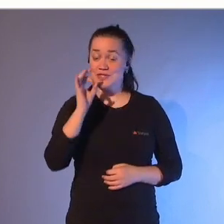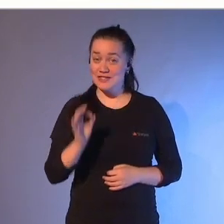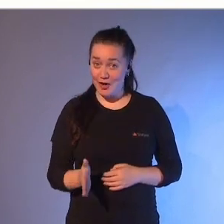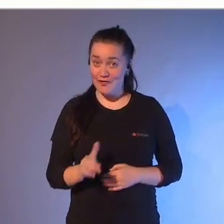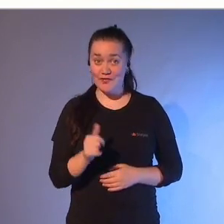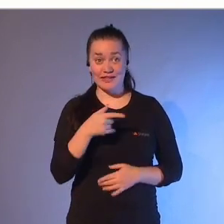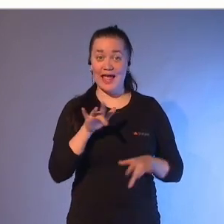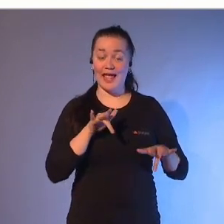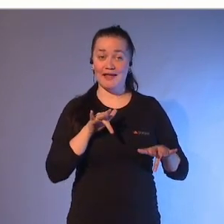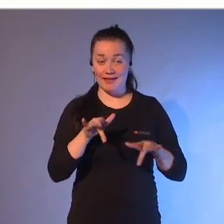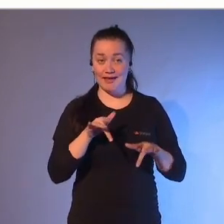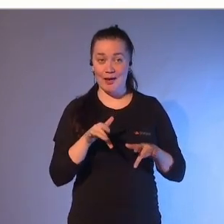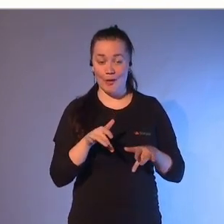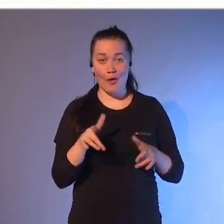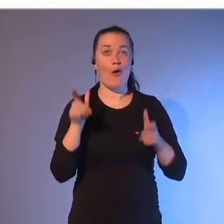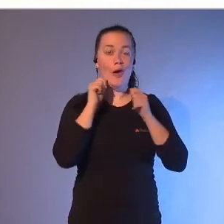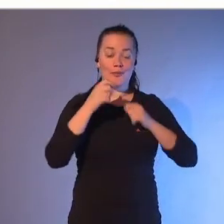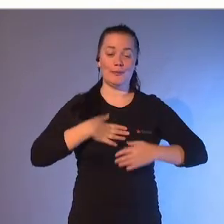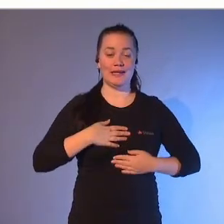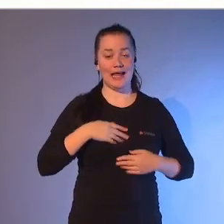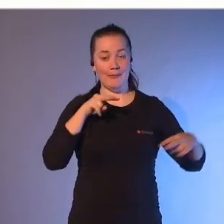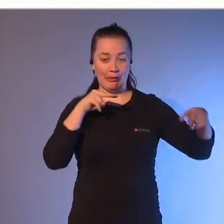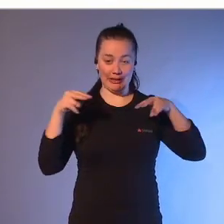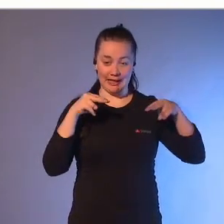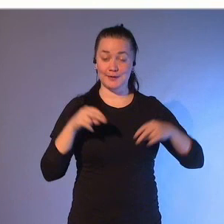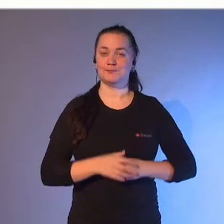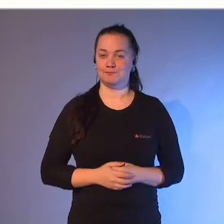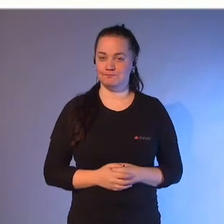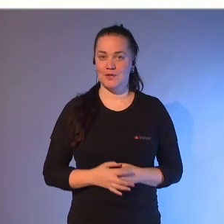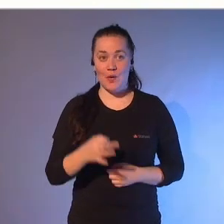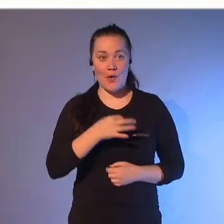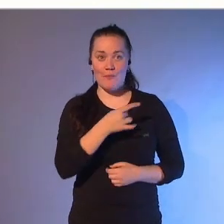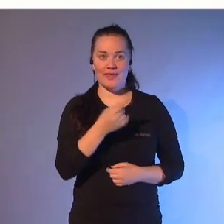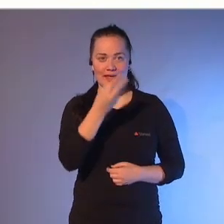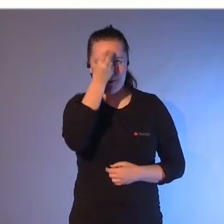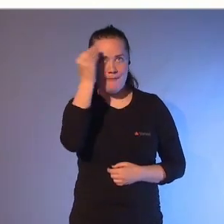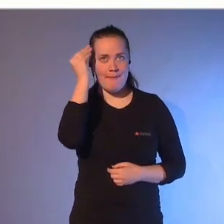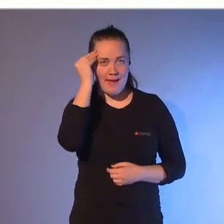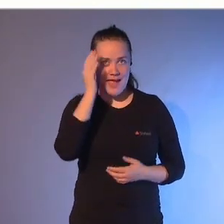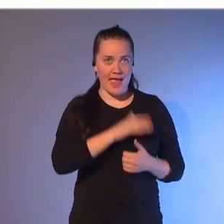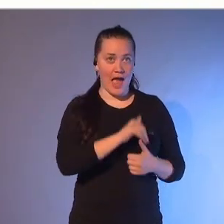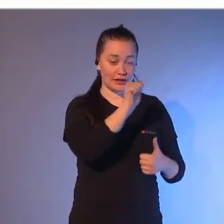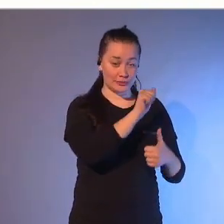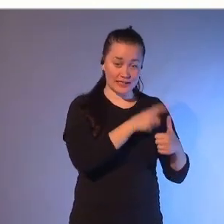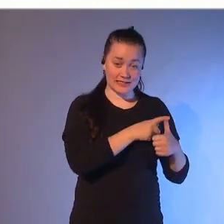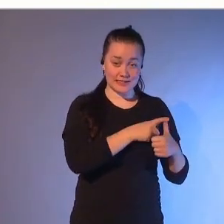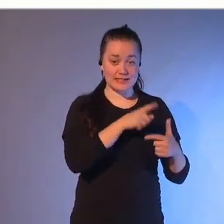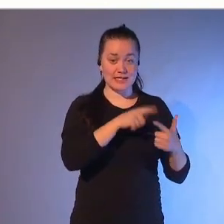at dere gidder å høre på mine betraktninger. Og så håper jeg at jeg tar med dere Aristoteles,